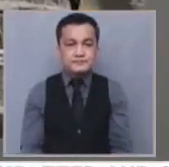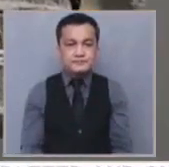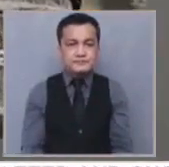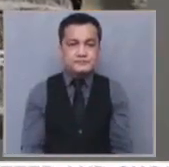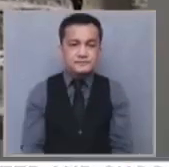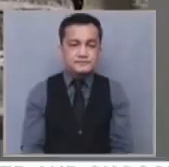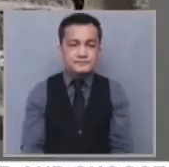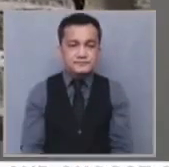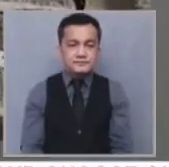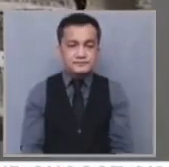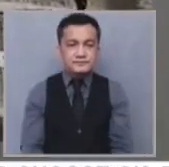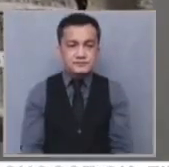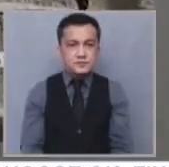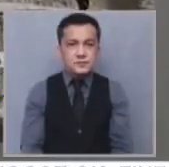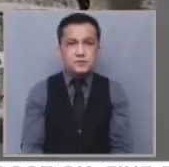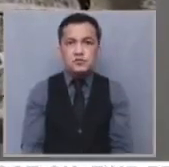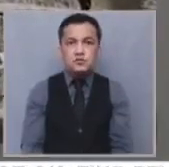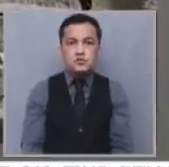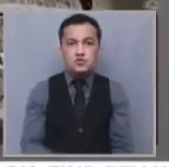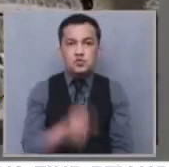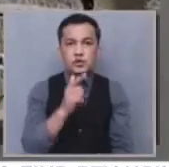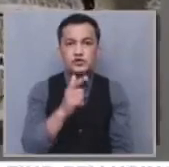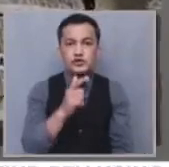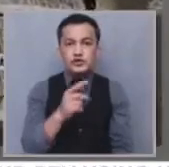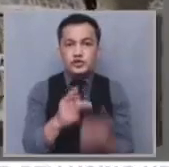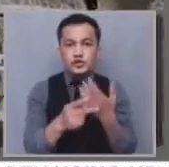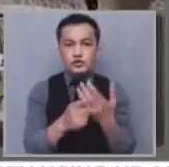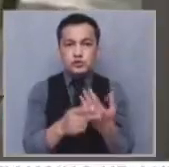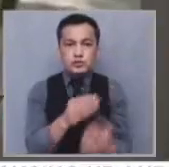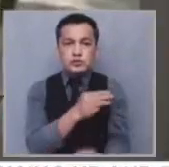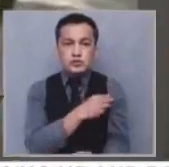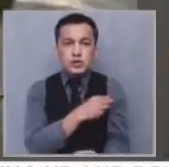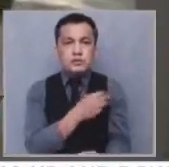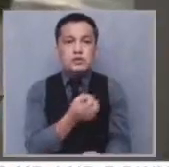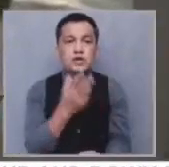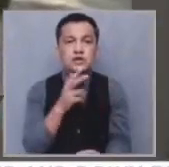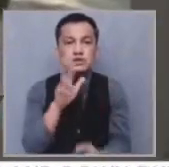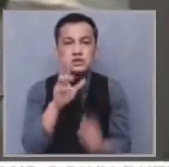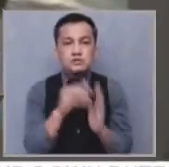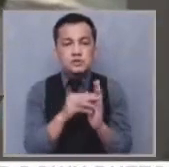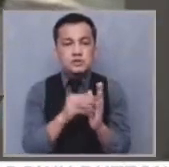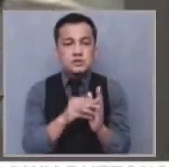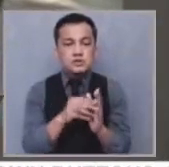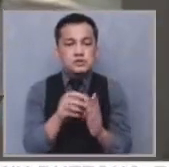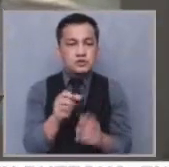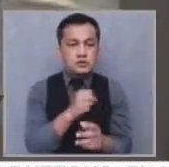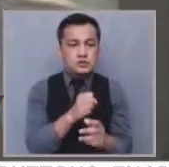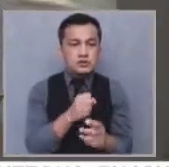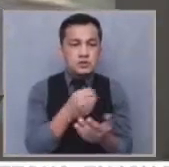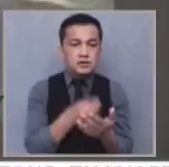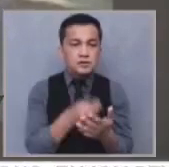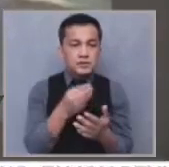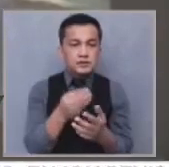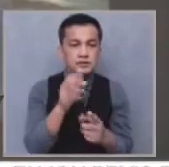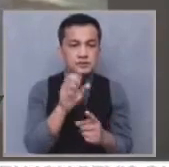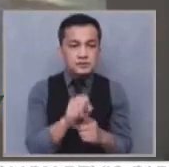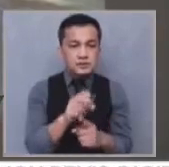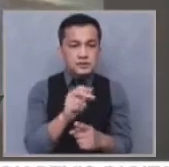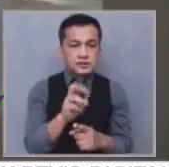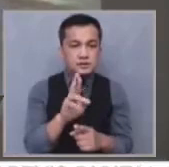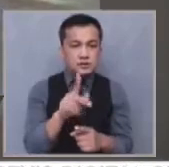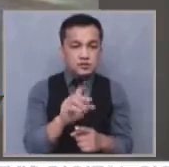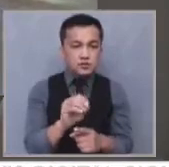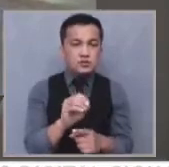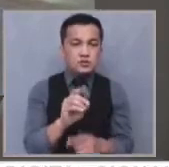Mahigit 20 kilo ng dried marijuana leaves na nagkakahalaga ng 3 milyong pisong na-recover sa bypass operation ng NCRPO-DEU